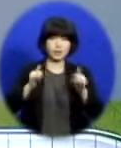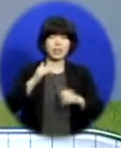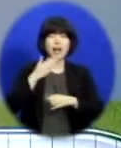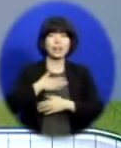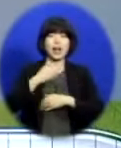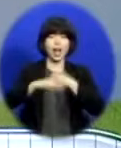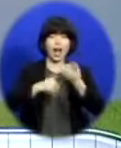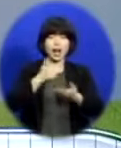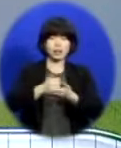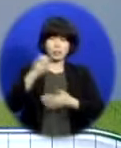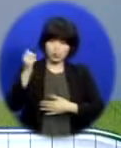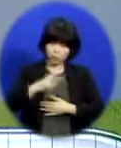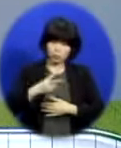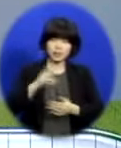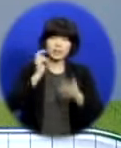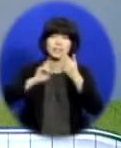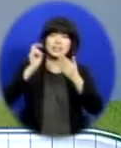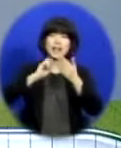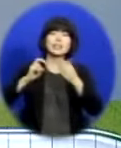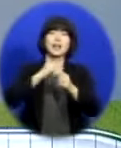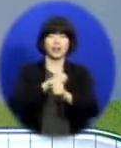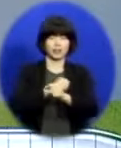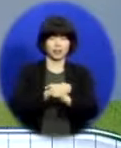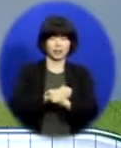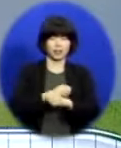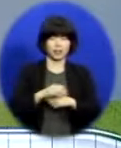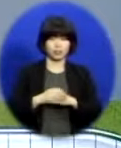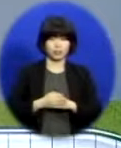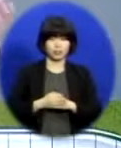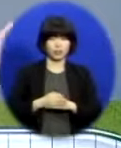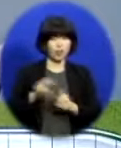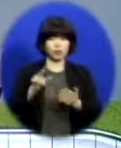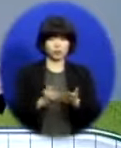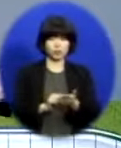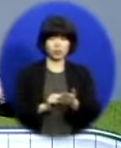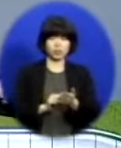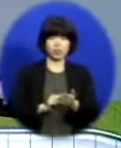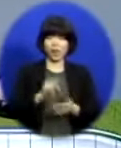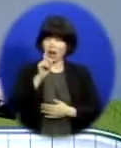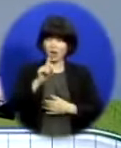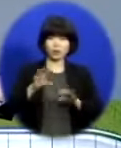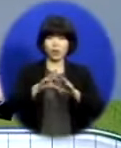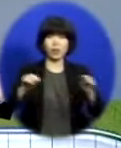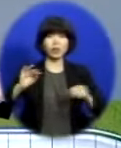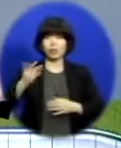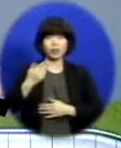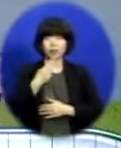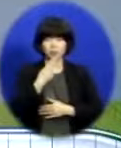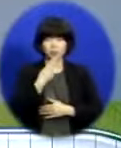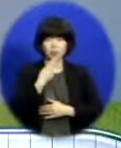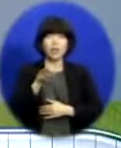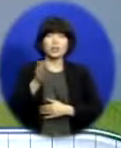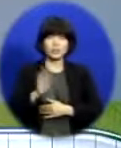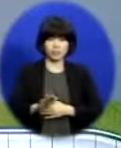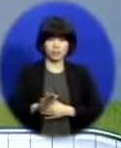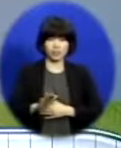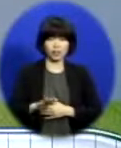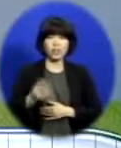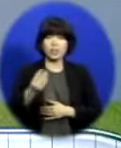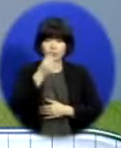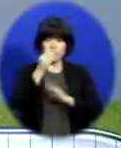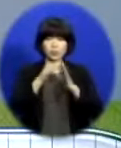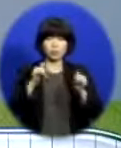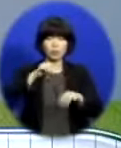하나님을 또 다시 찬양하련다 문제는 하나도 해결된게 없습니다 그런데 성도의